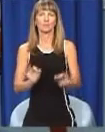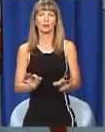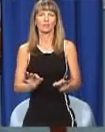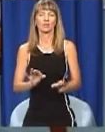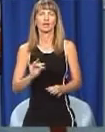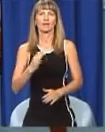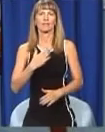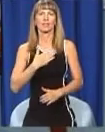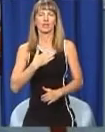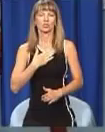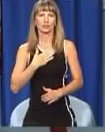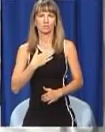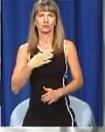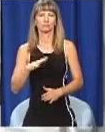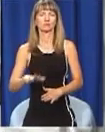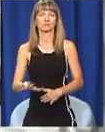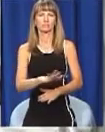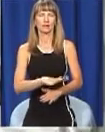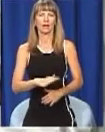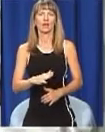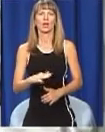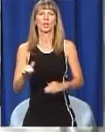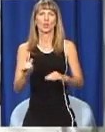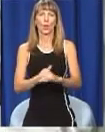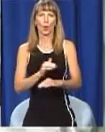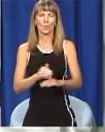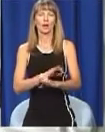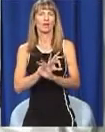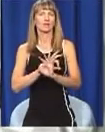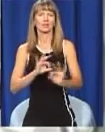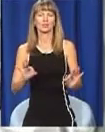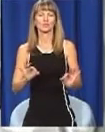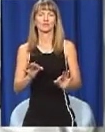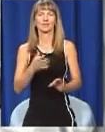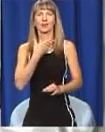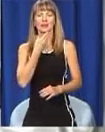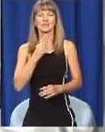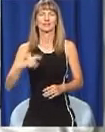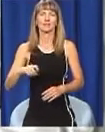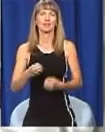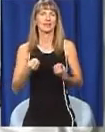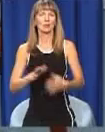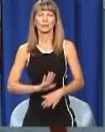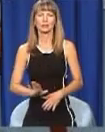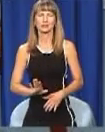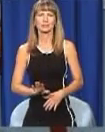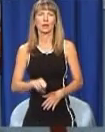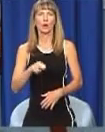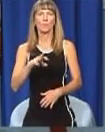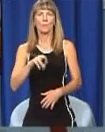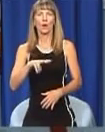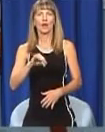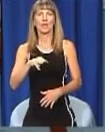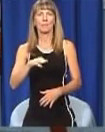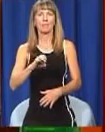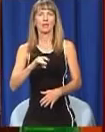нашей лаборатории, конечно же, добрые, классные, прикольные червячки. Но не простые. Полимерные.